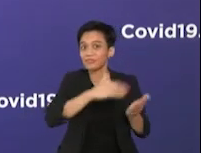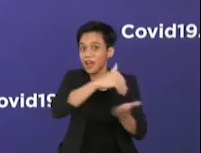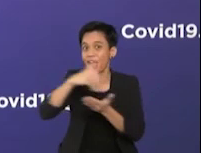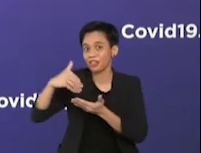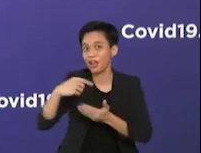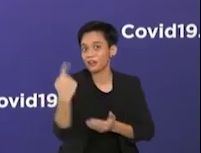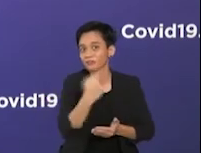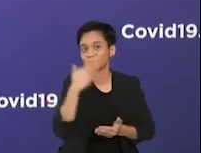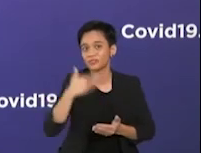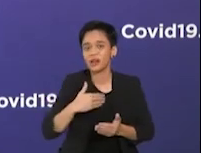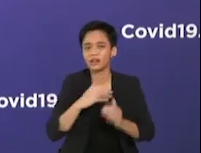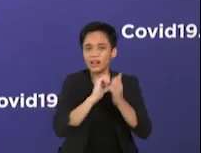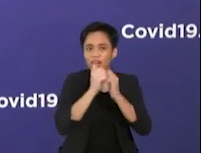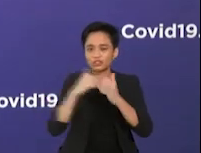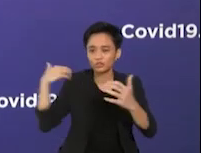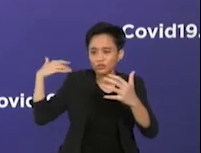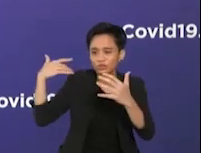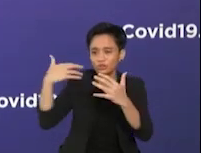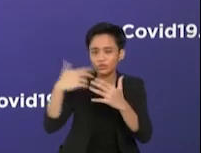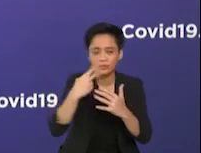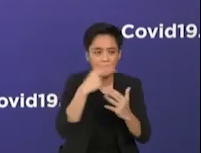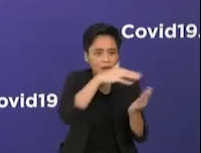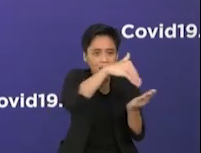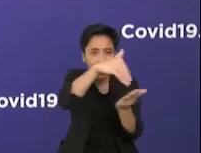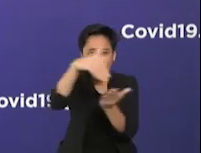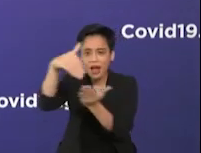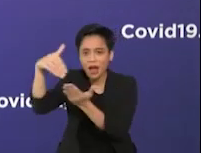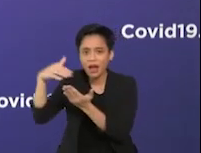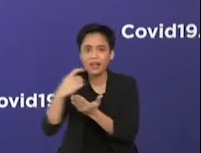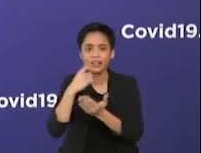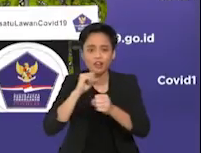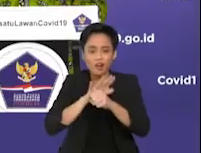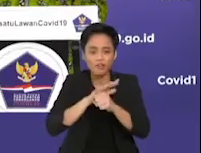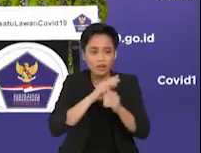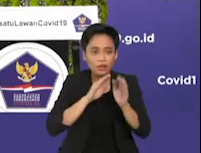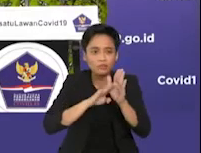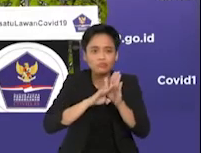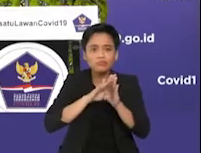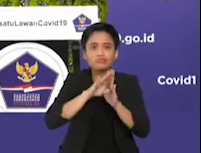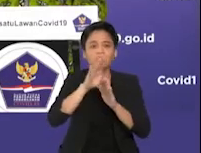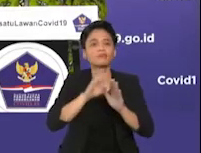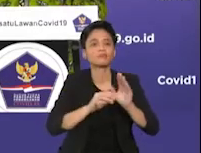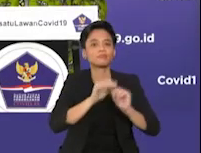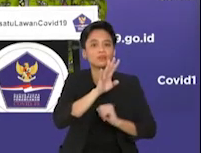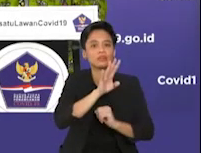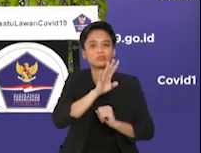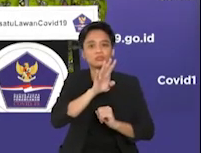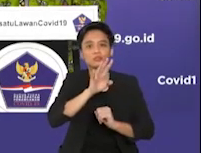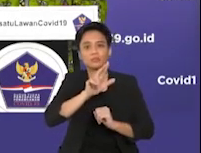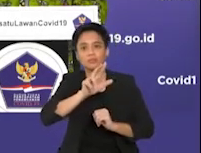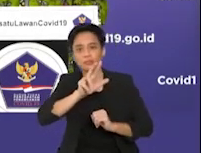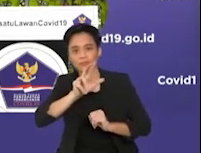kasus yang kita dapatkan konfirmasi kofit 19 ini telah naik sebanyak orang